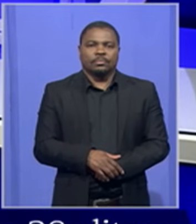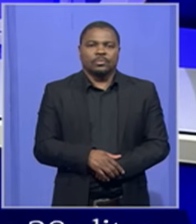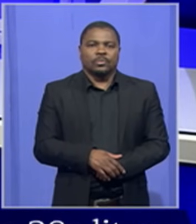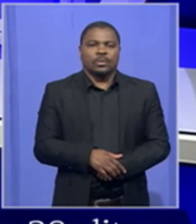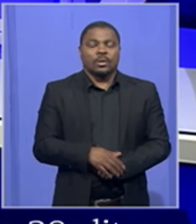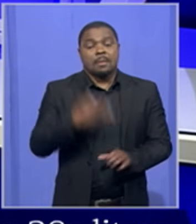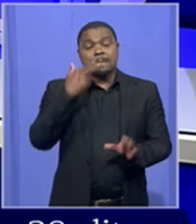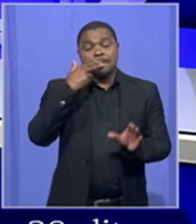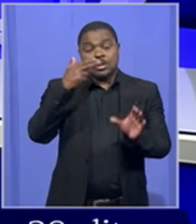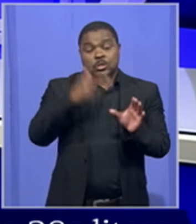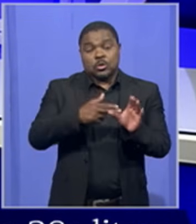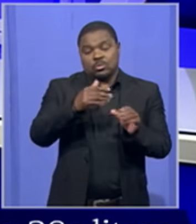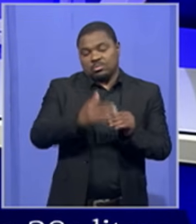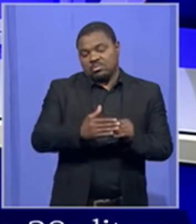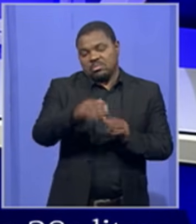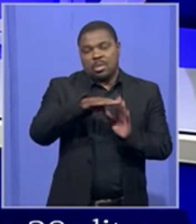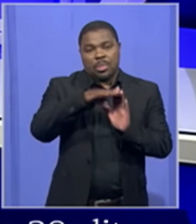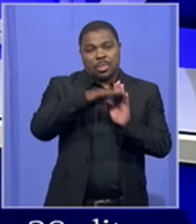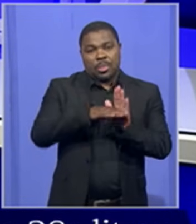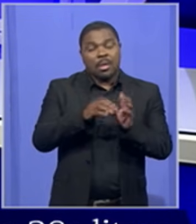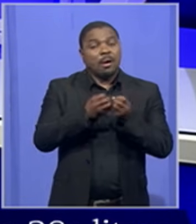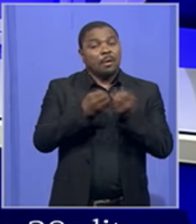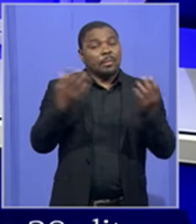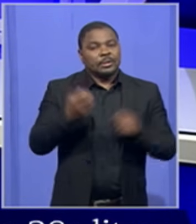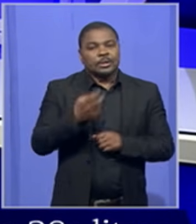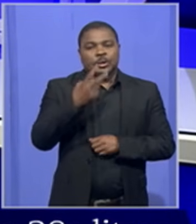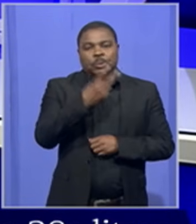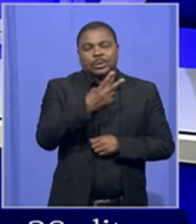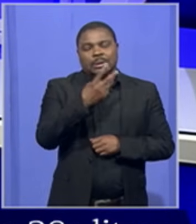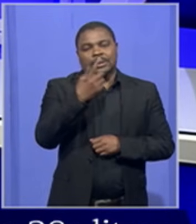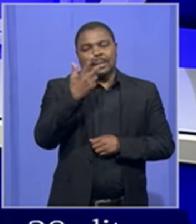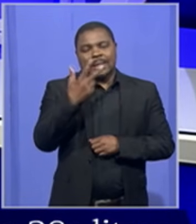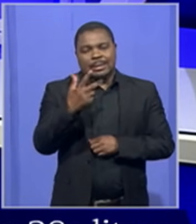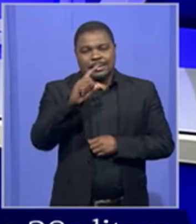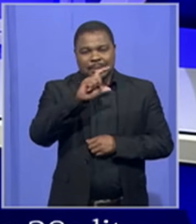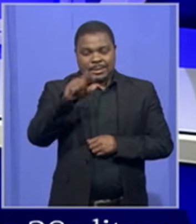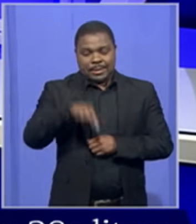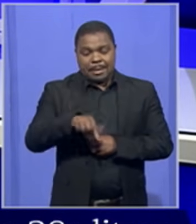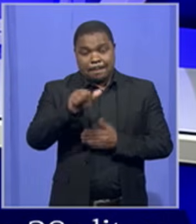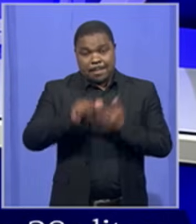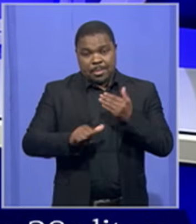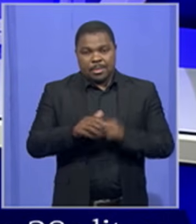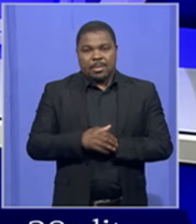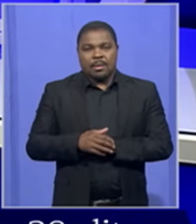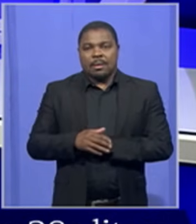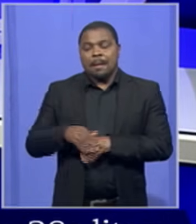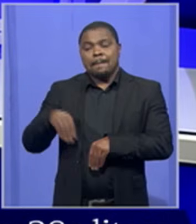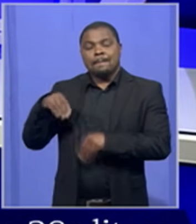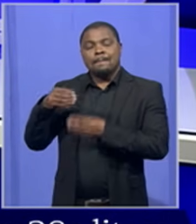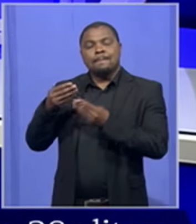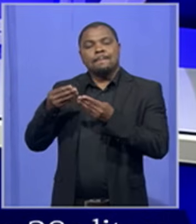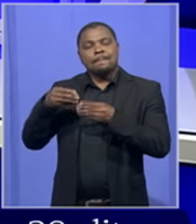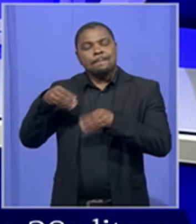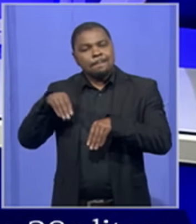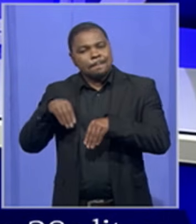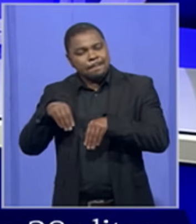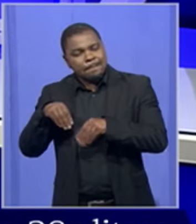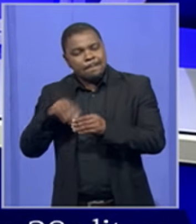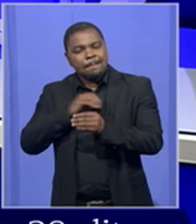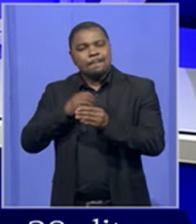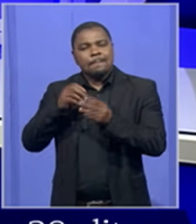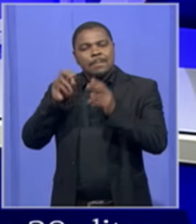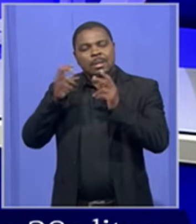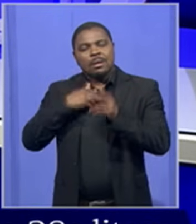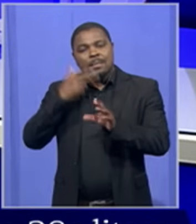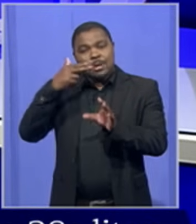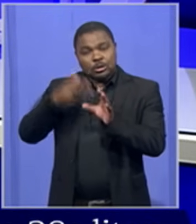Tlhwatlhwa ya lookwane e tlile go fokotsega ka disente di le 28 mo kgweding eno. Lefapha la Diminerale la re seno ke ka ntlha ya tlhwatlhwa